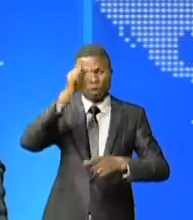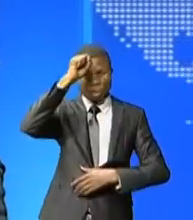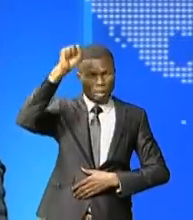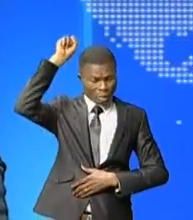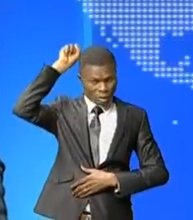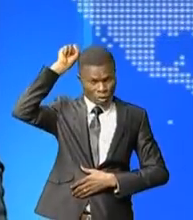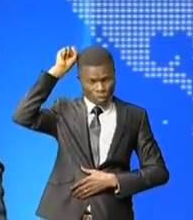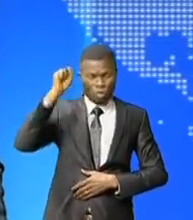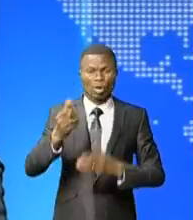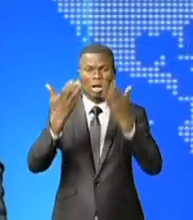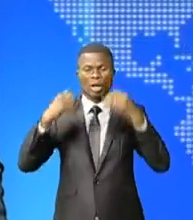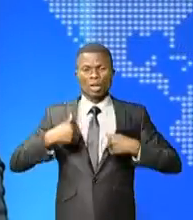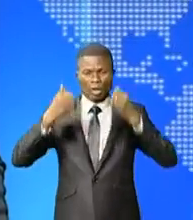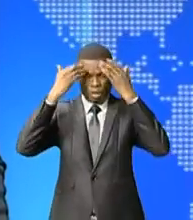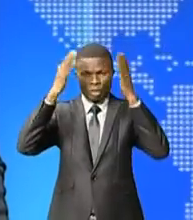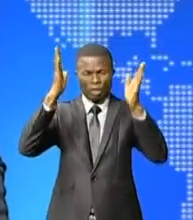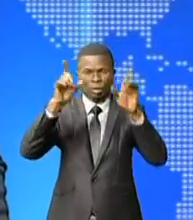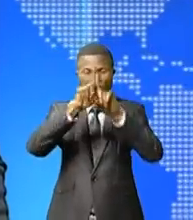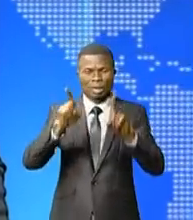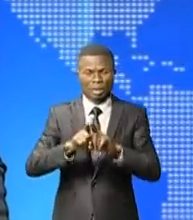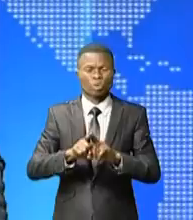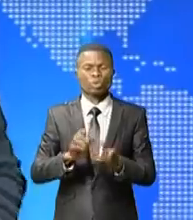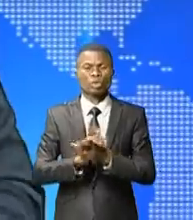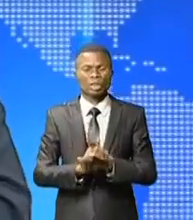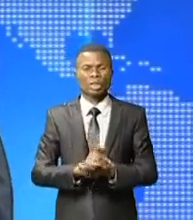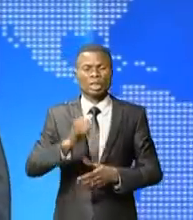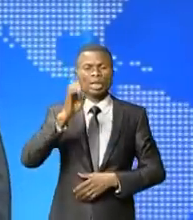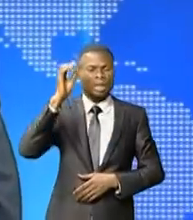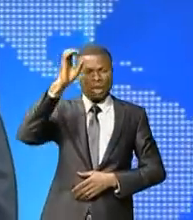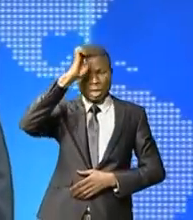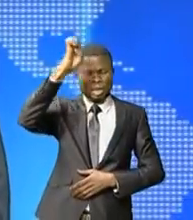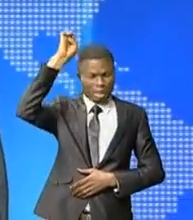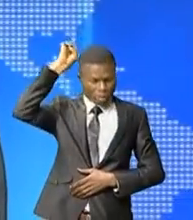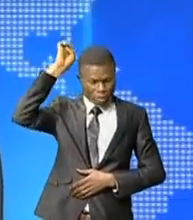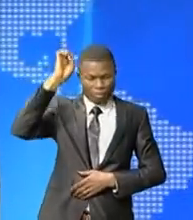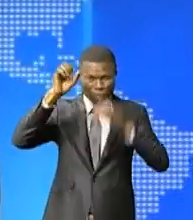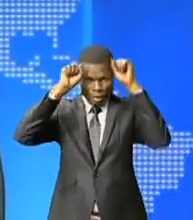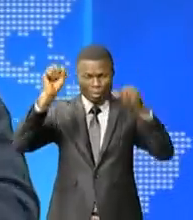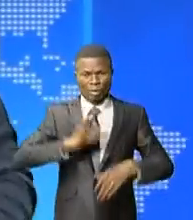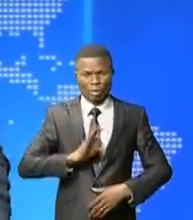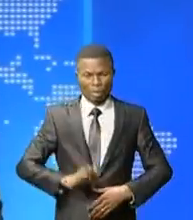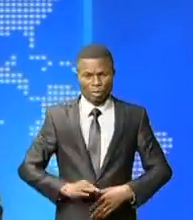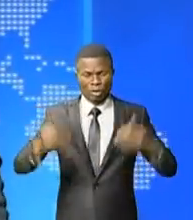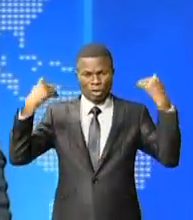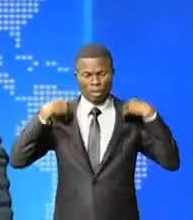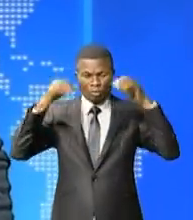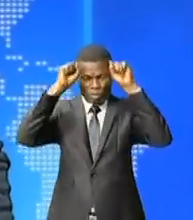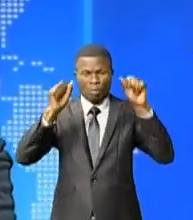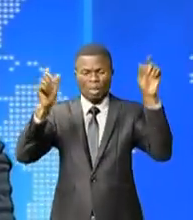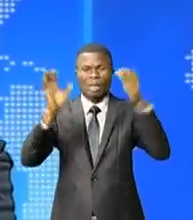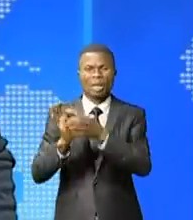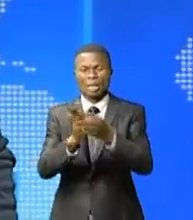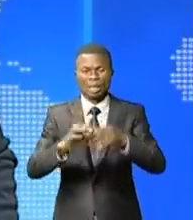et l'Égypte. Le président de la République, Félix-Antoine Tshisekedi Tshilombo, à son qualité du président de l'Union africaine,